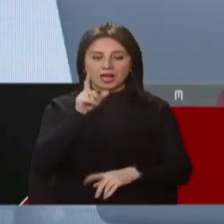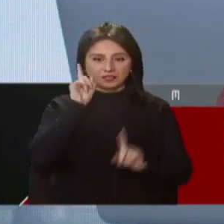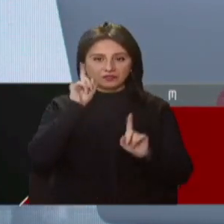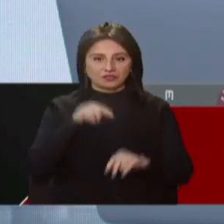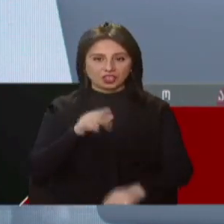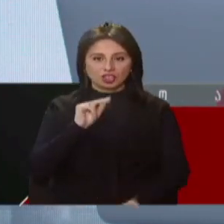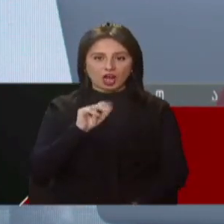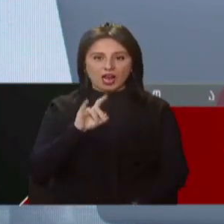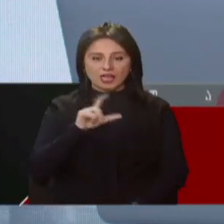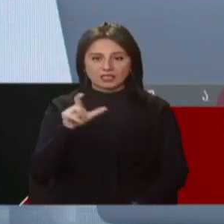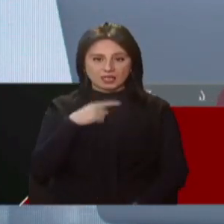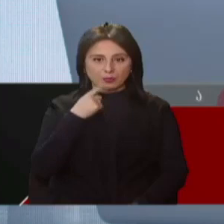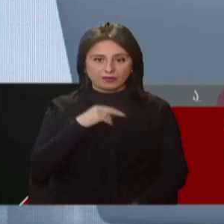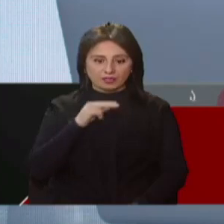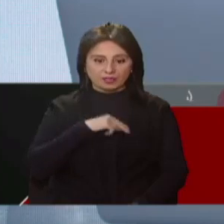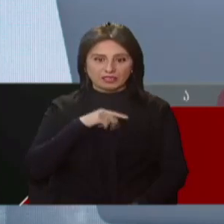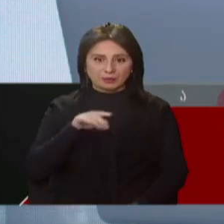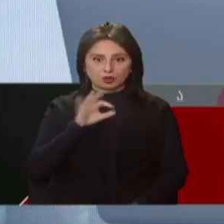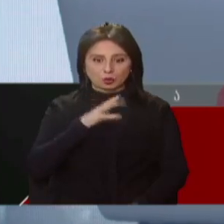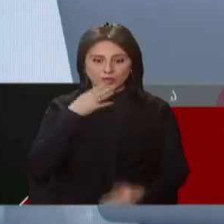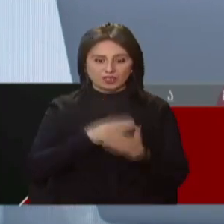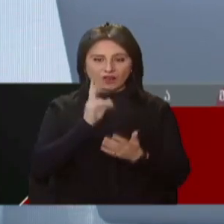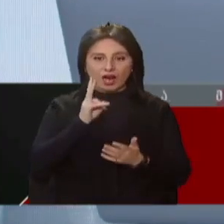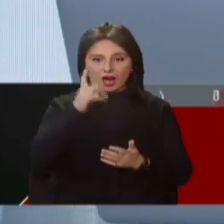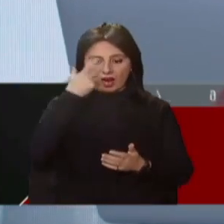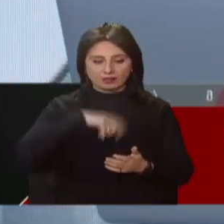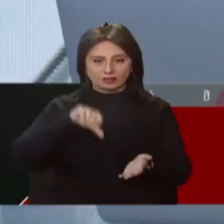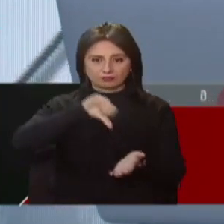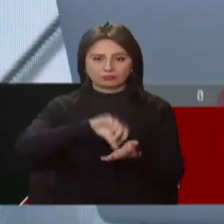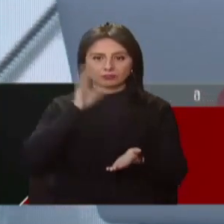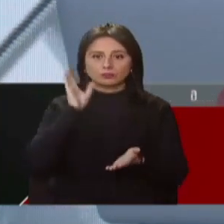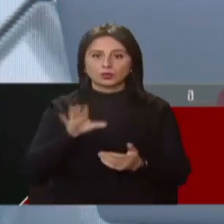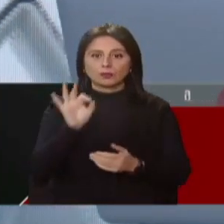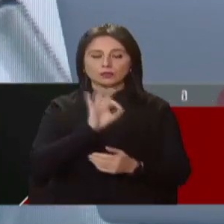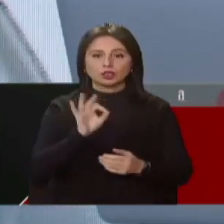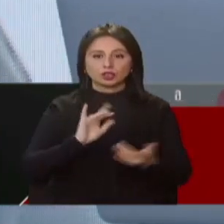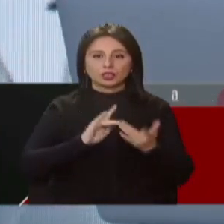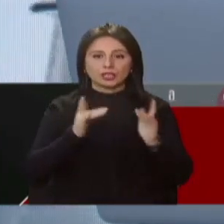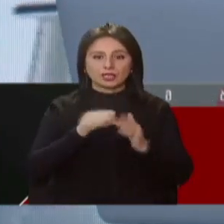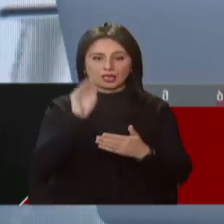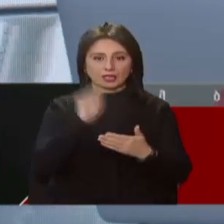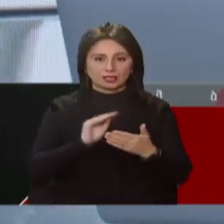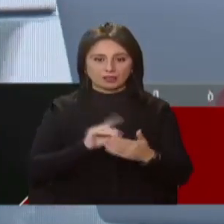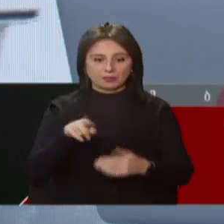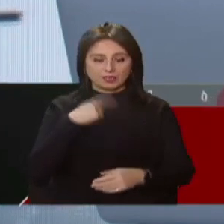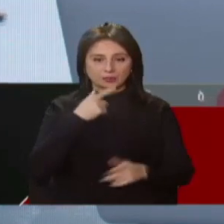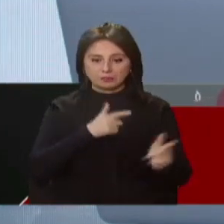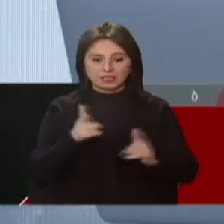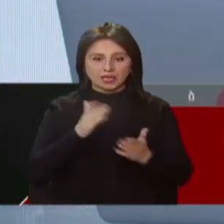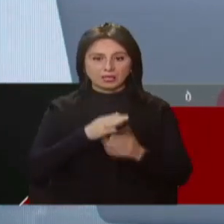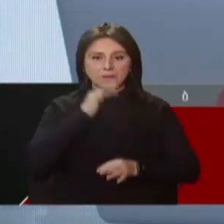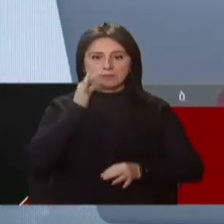კანდიდატი. გიორგი ჩალაძე აცხადებს, რომ თანამდებობაზე საკუთარ კანდიდატურას წარადგენს. ამის შესახებ მან სოციალურ ქსელში დაწერა. მისი თქმით, მზად